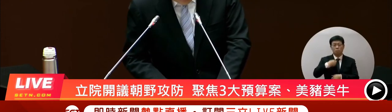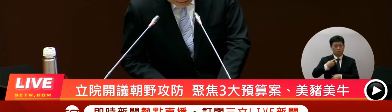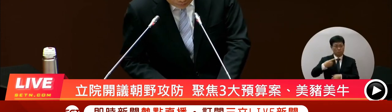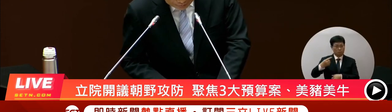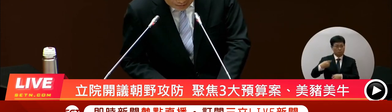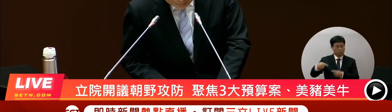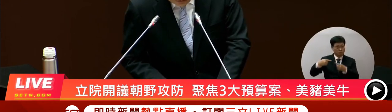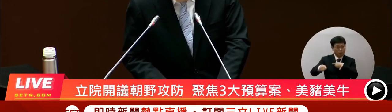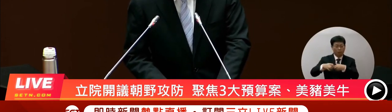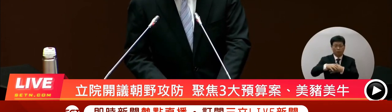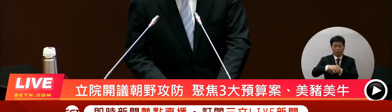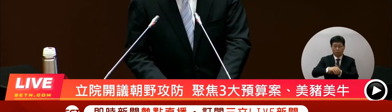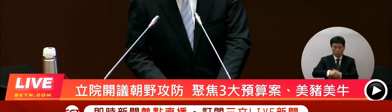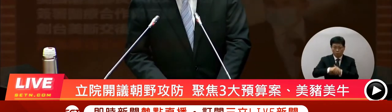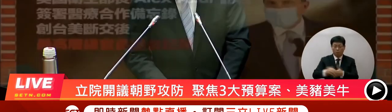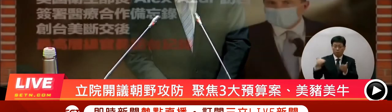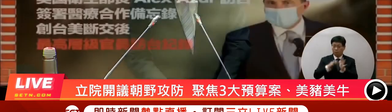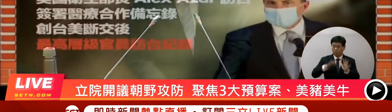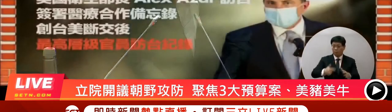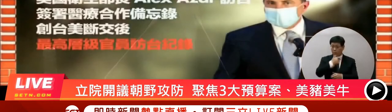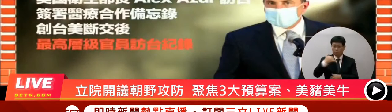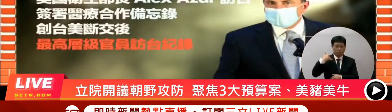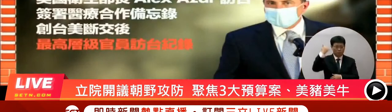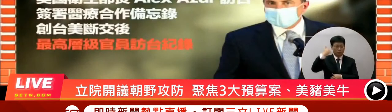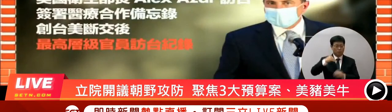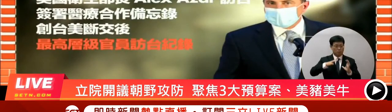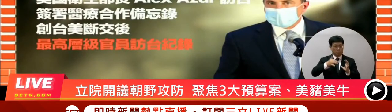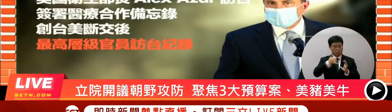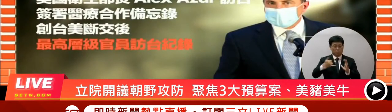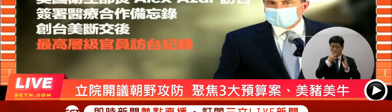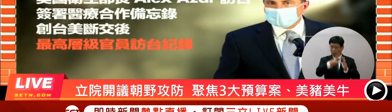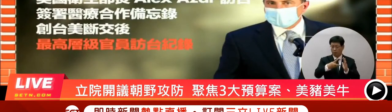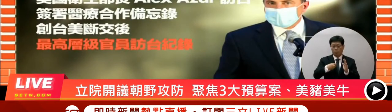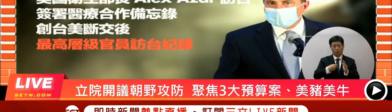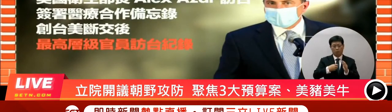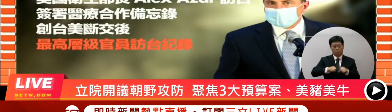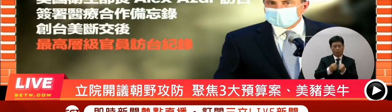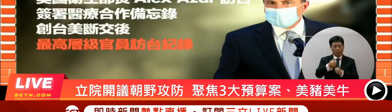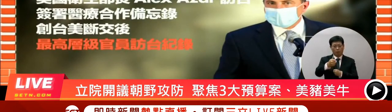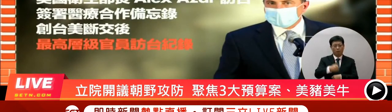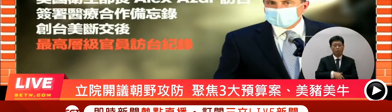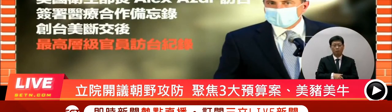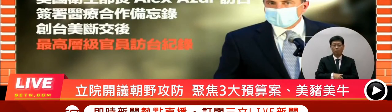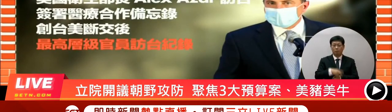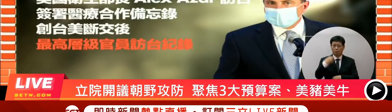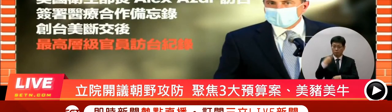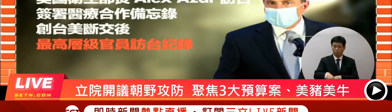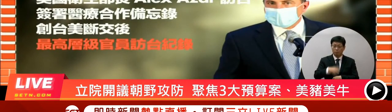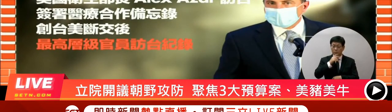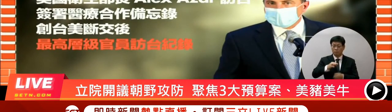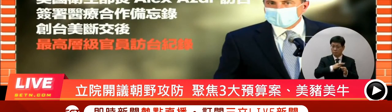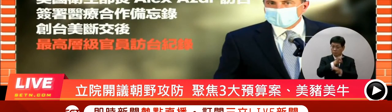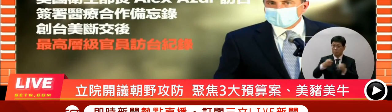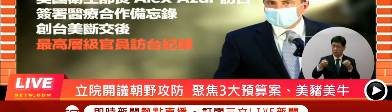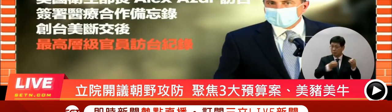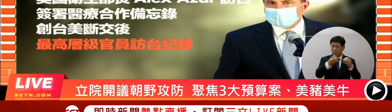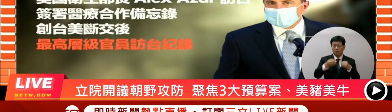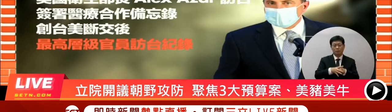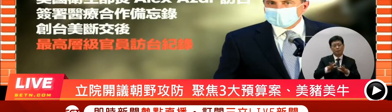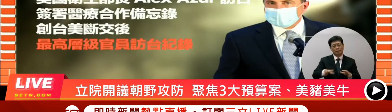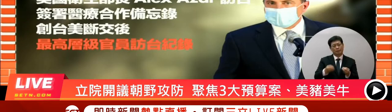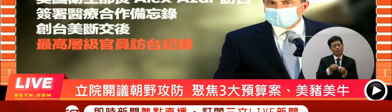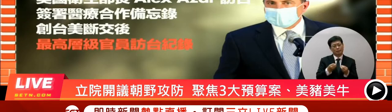断交以来最高层级官员来访的记录，唯独经贸谈判却因